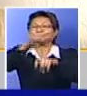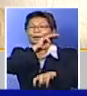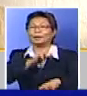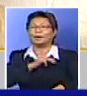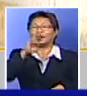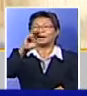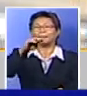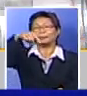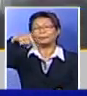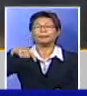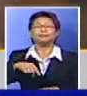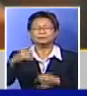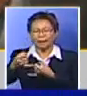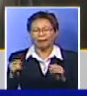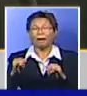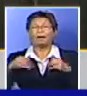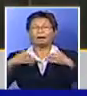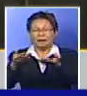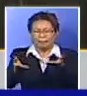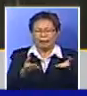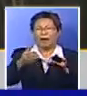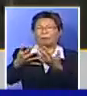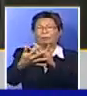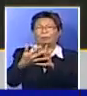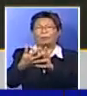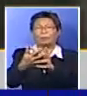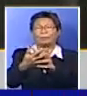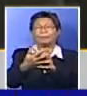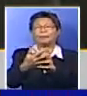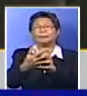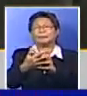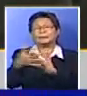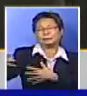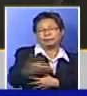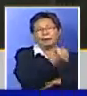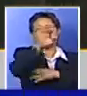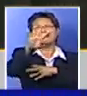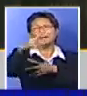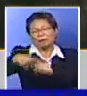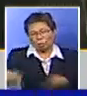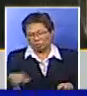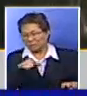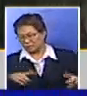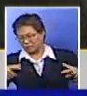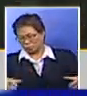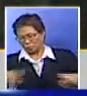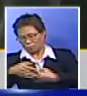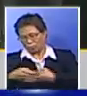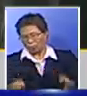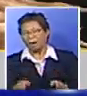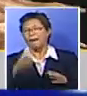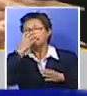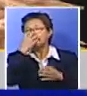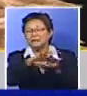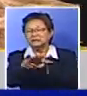mqt jabatan perkhidmatan kuarantin dan pemeriksaan Malaysia Markis menyita empat kontener dipercayai berisi daging babi